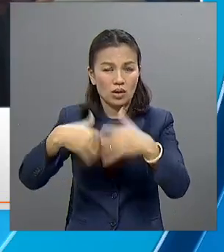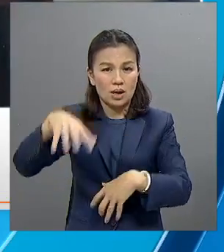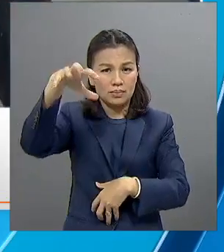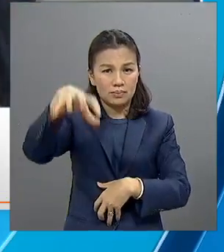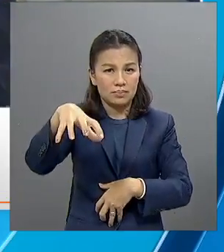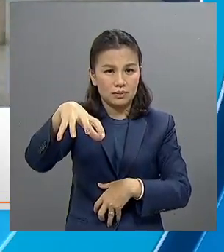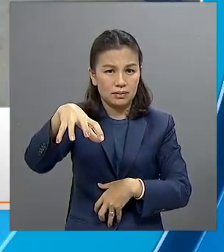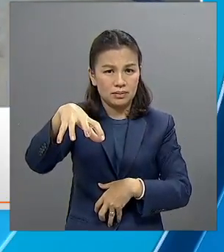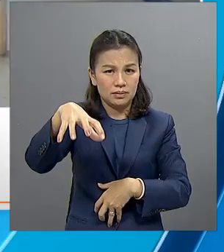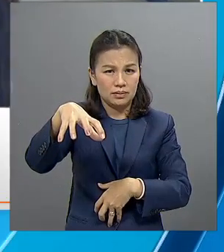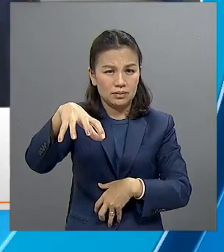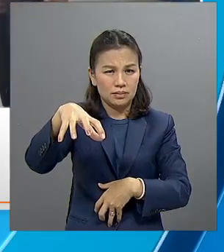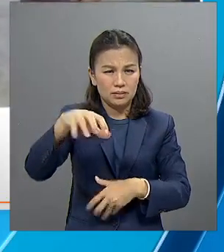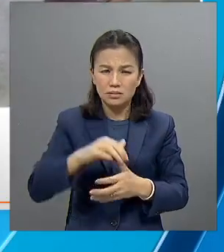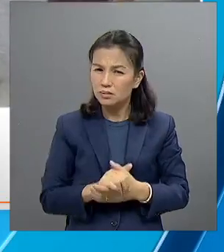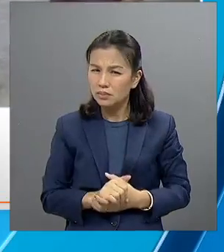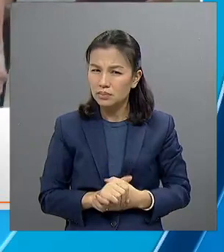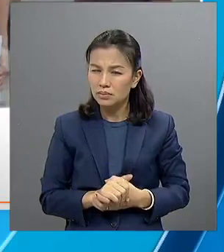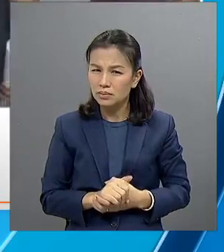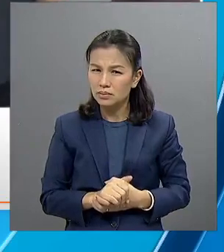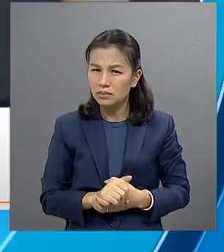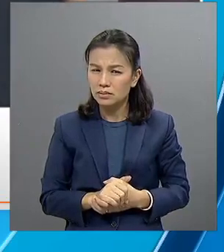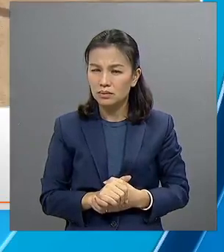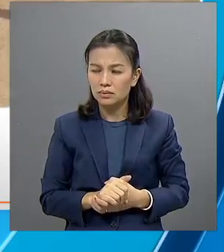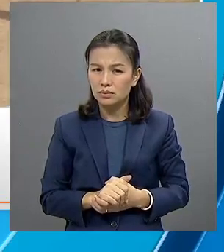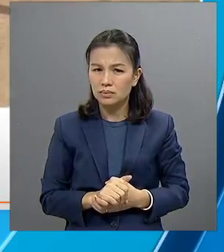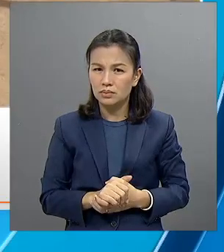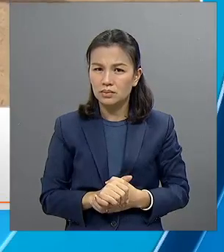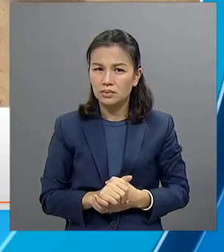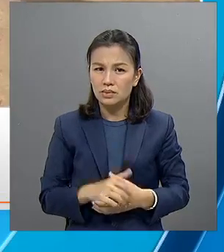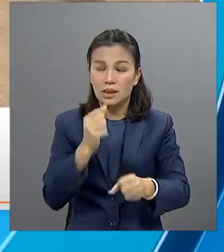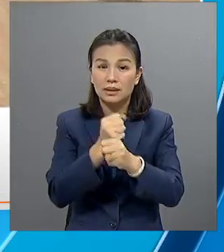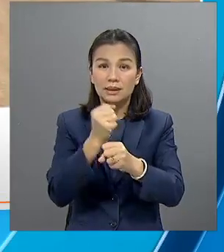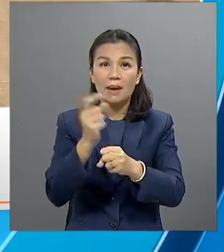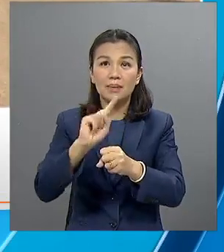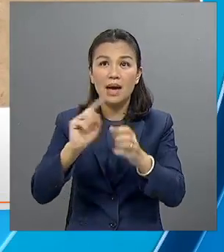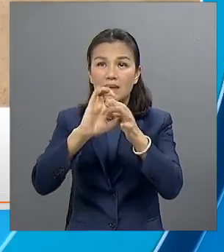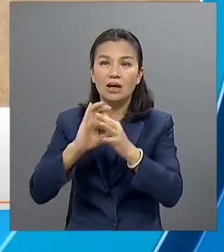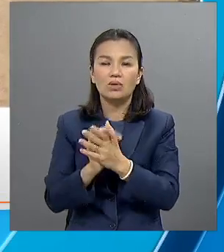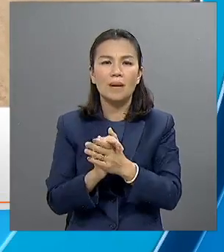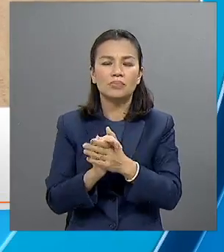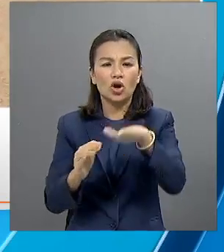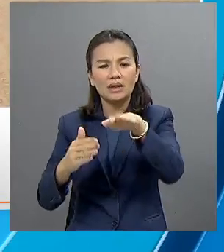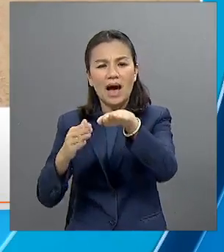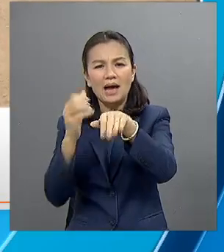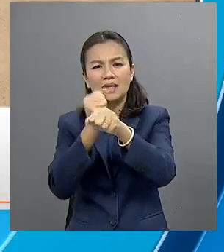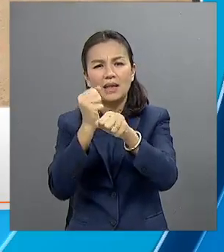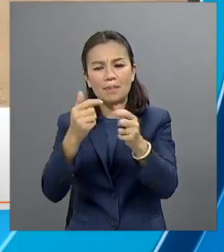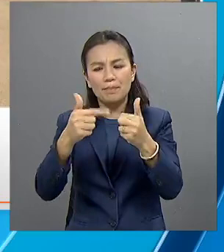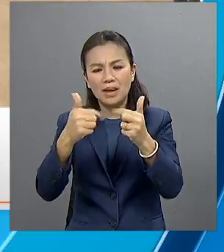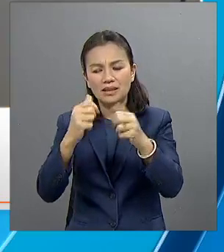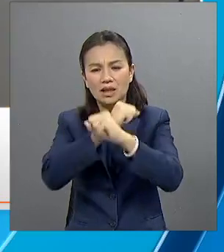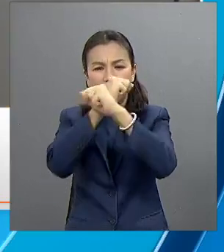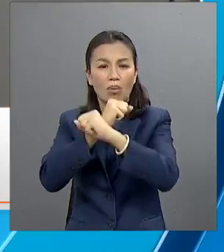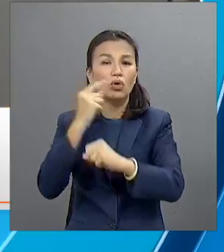ติกอะทีมยางนะครับ ค ่ ะ ที่กระบะท้ายเนี่ยทุกคันนะครับอันนี้ก็คุยกันแล้วนะครับเพื่อที่จะลดเสียงเพราะเสียงมัน